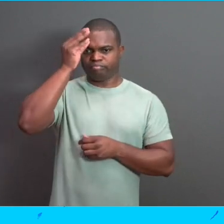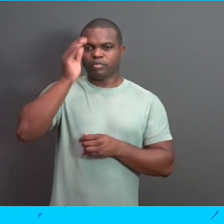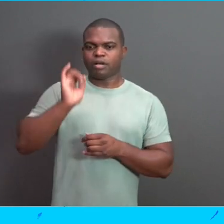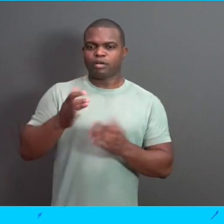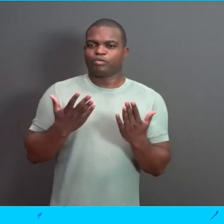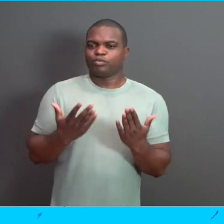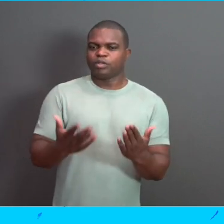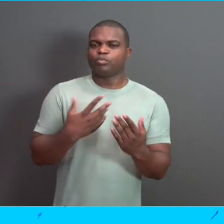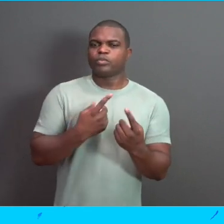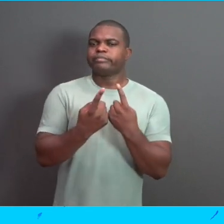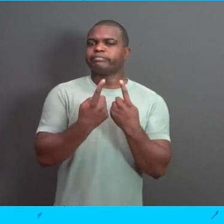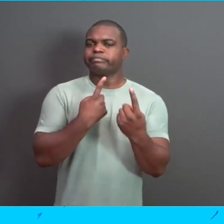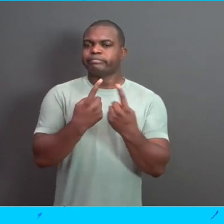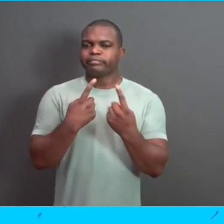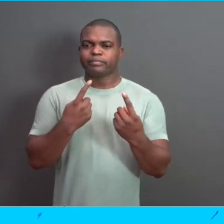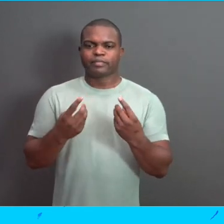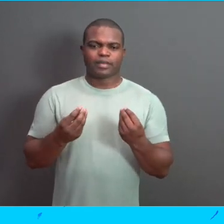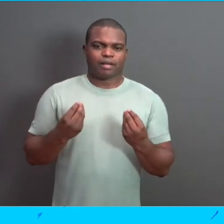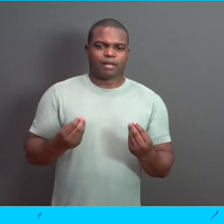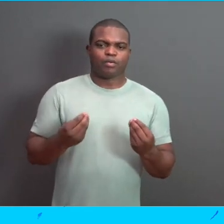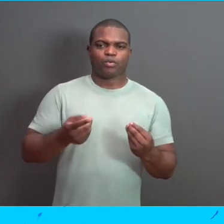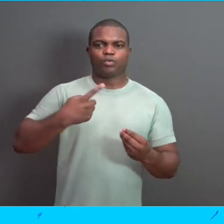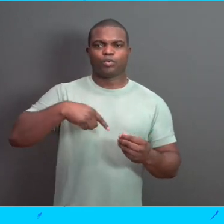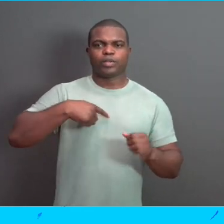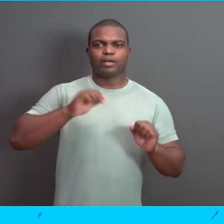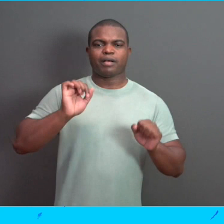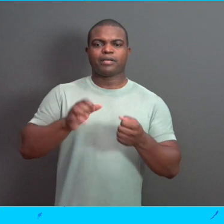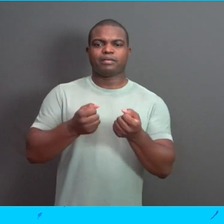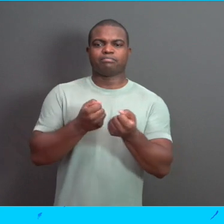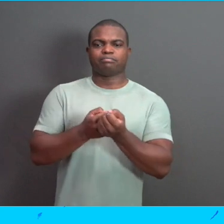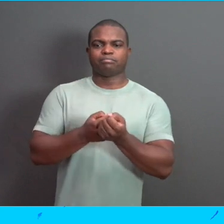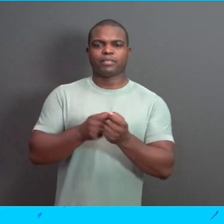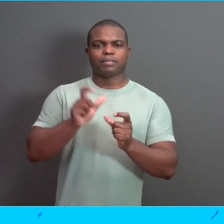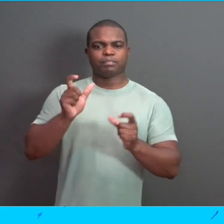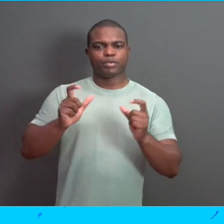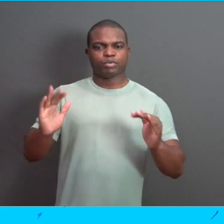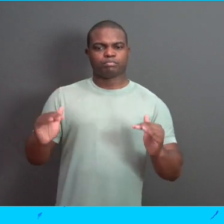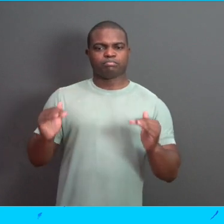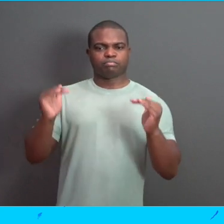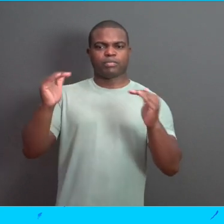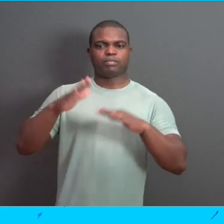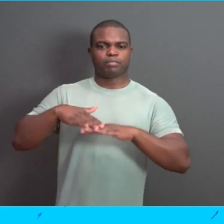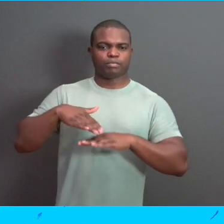et aussi pour que les personnes aient de l'autonomie.